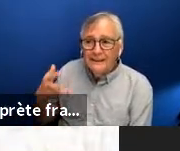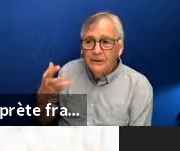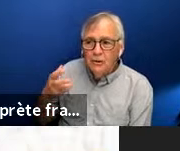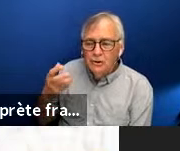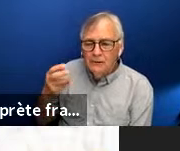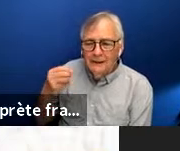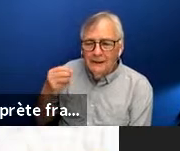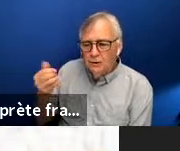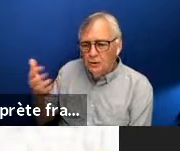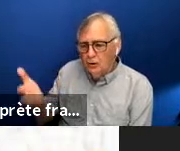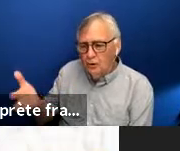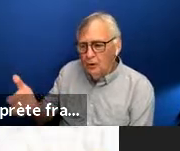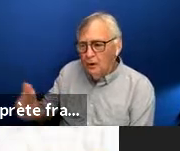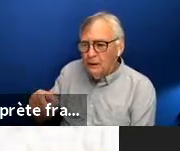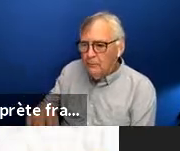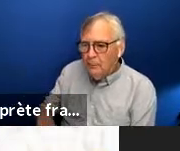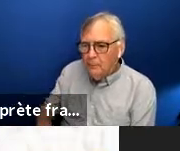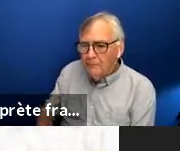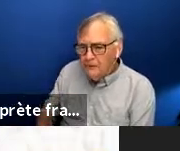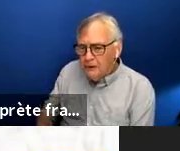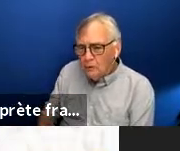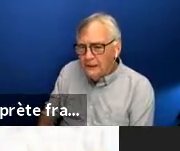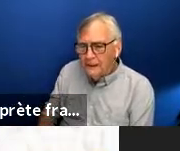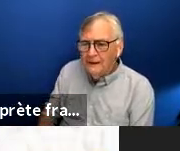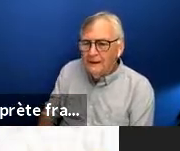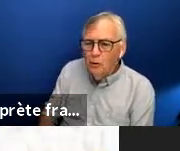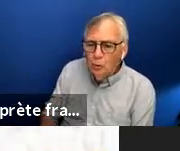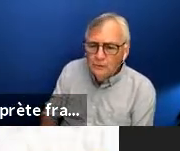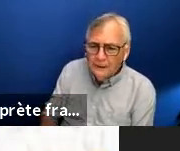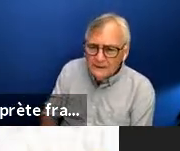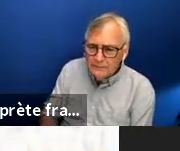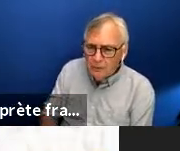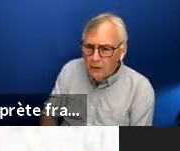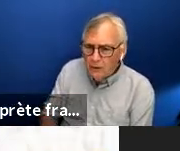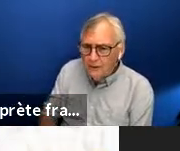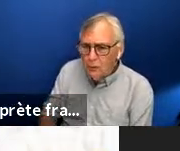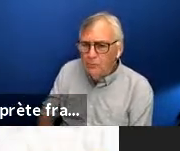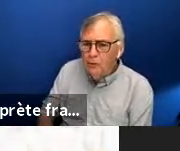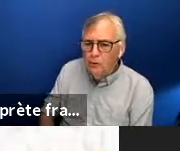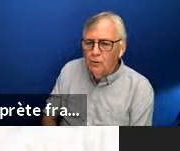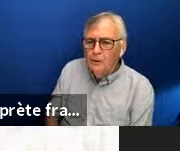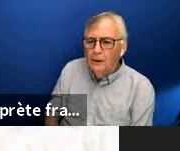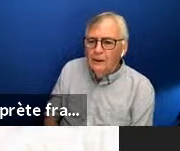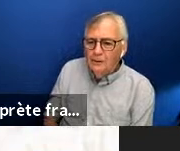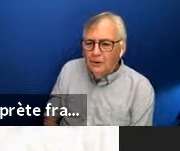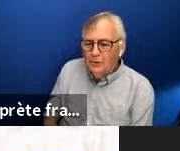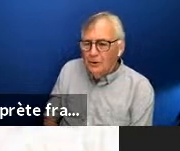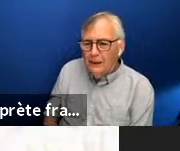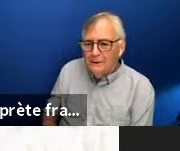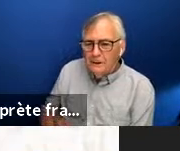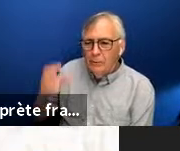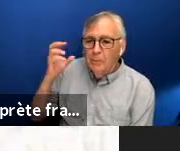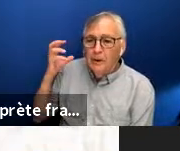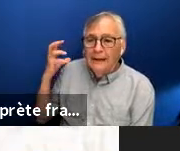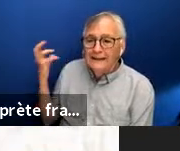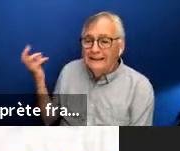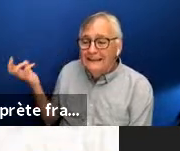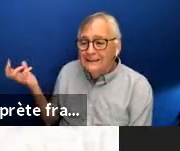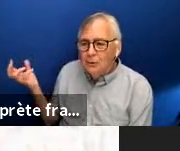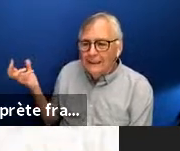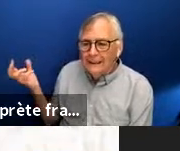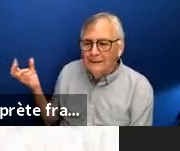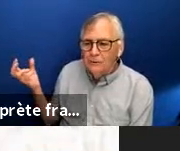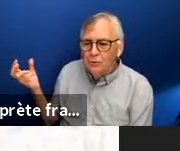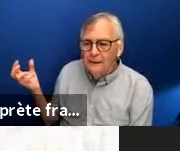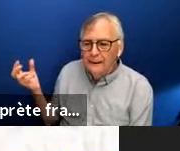il y a des technologies qui font en sorte qu'elle ne peut pas avoir de contact avec l'eau dans des sports violents non plus. Donc, la personne ne peut pas